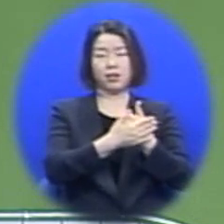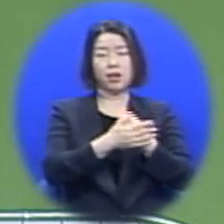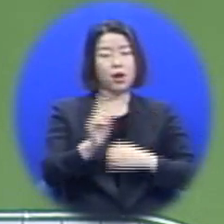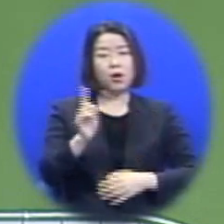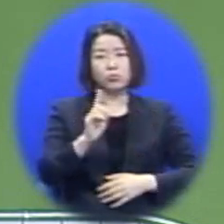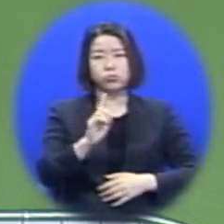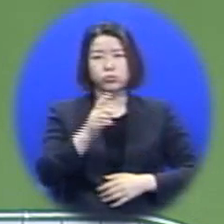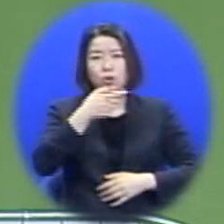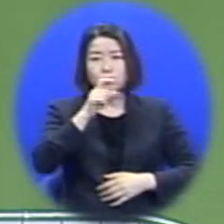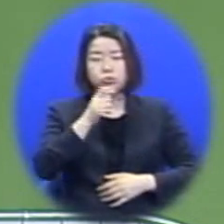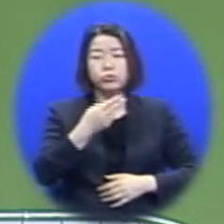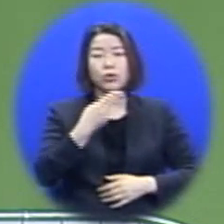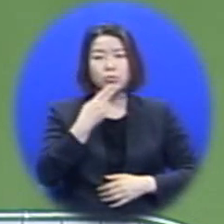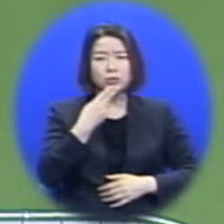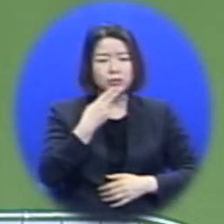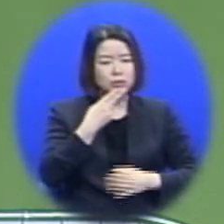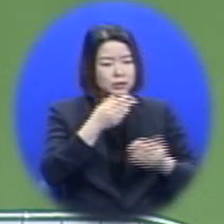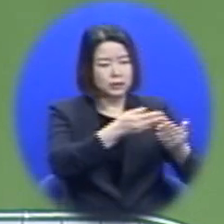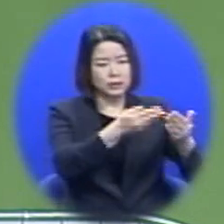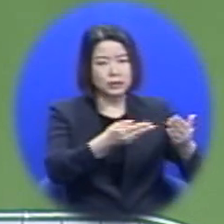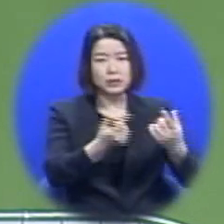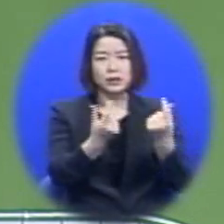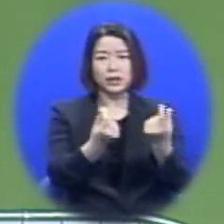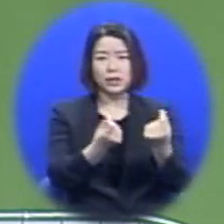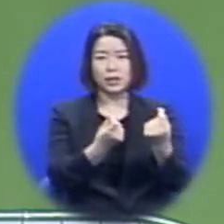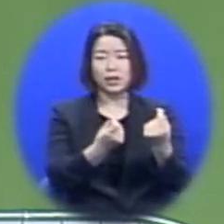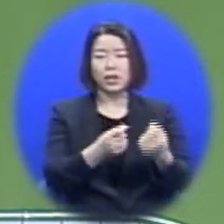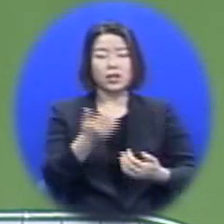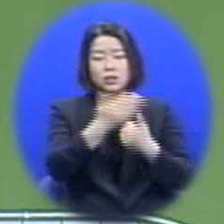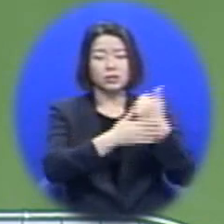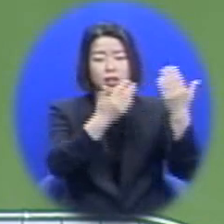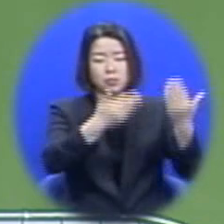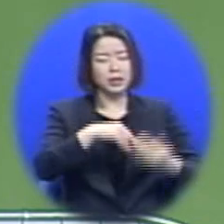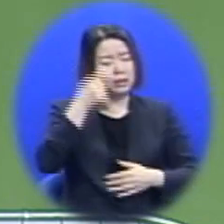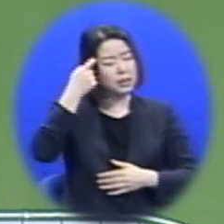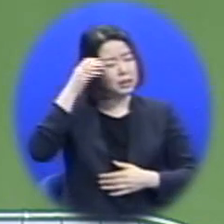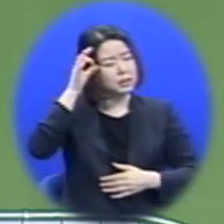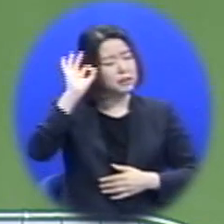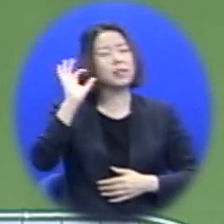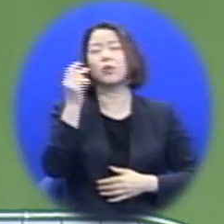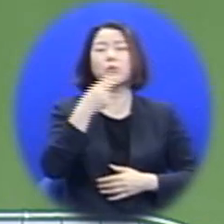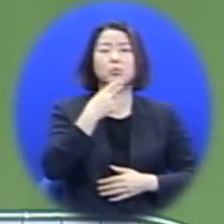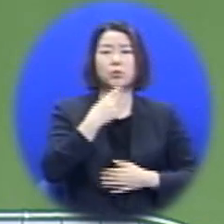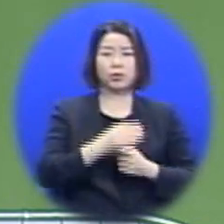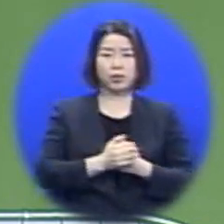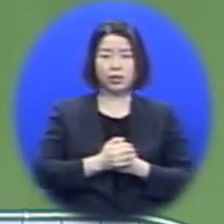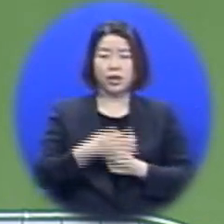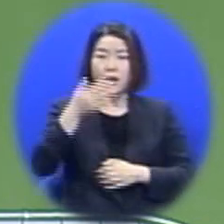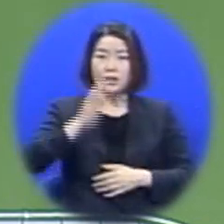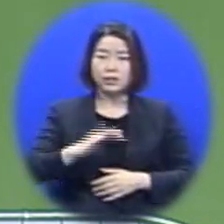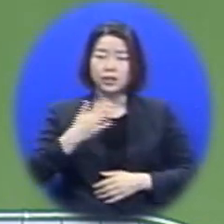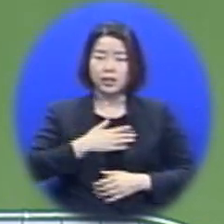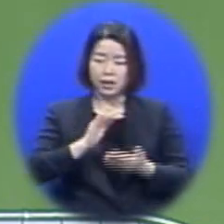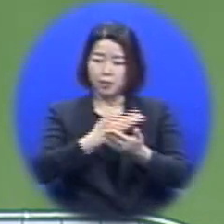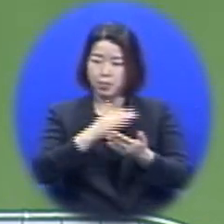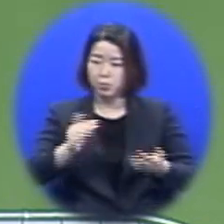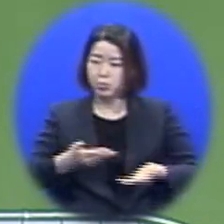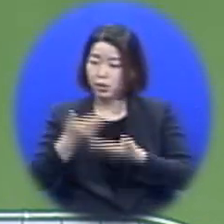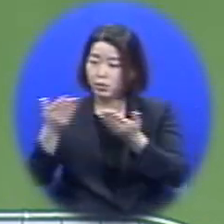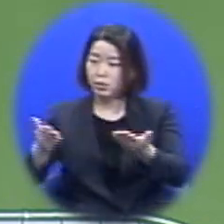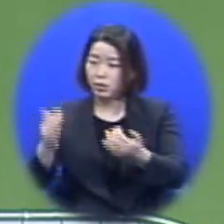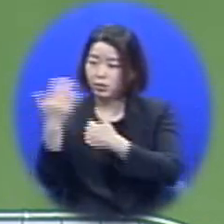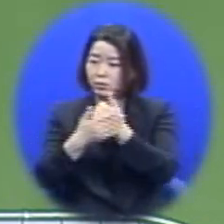아니, 물 없는 마른 개천 같아. 무슨 은혜 받은 게 생각나는 게 없어요. 근데 내가 베풀어야 될